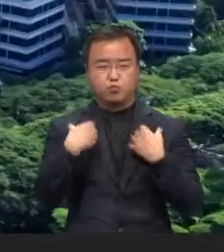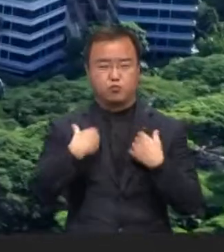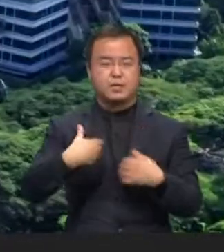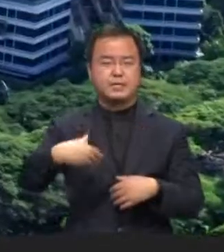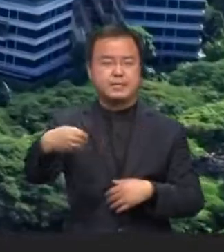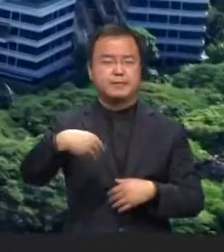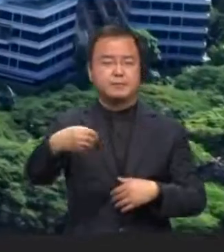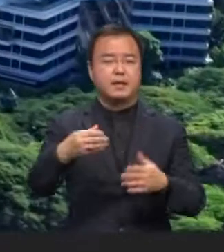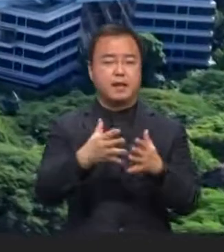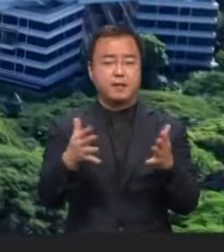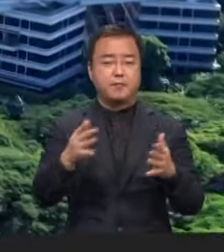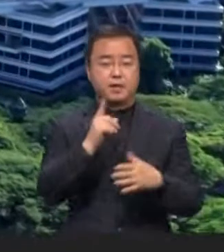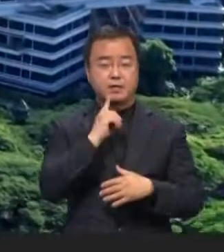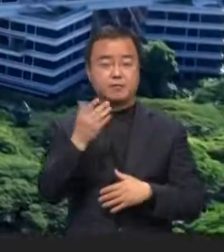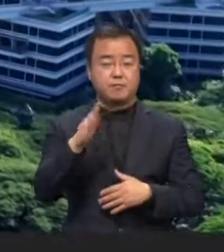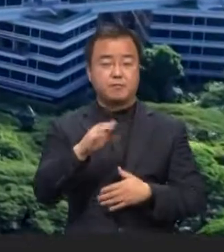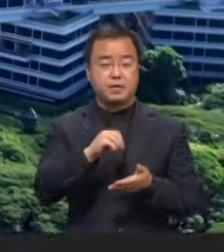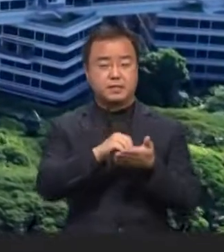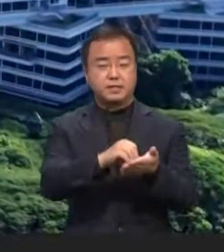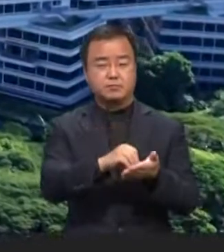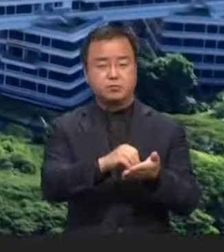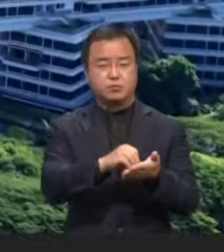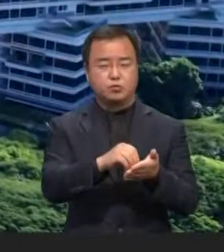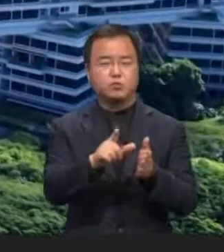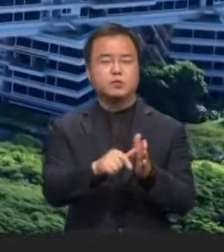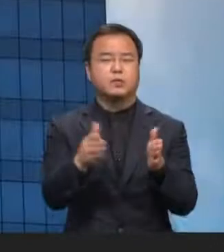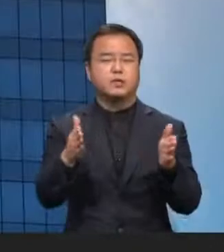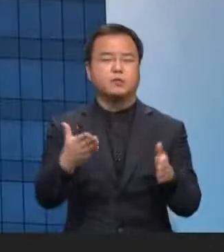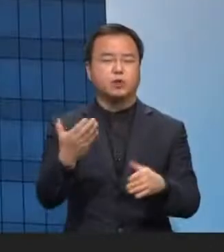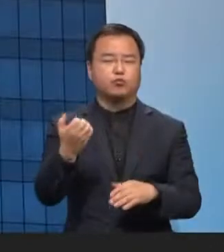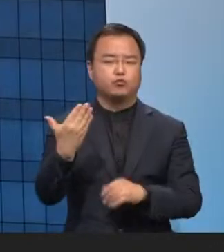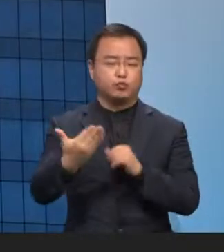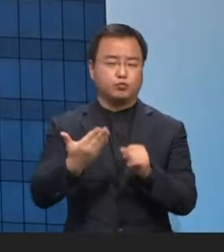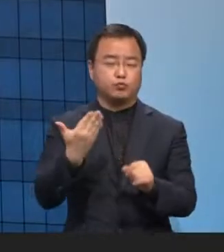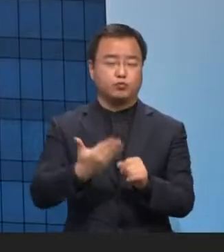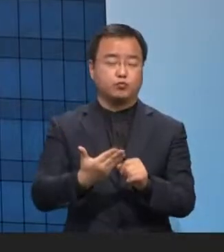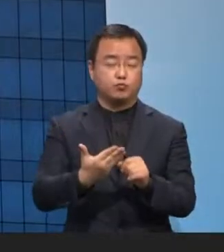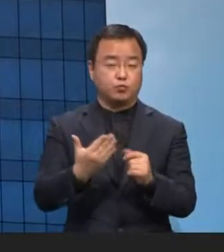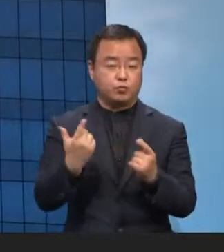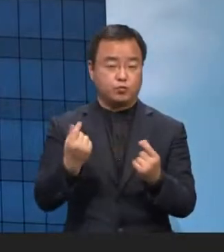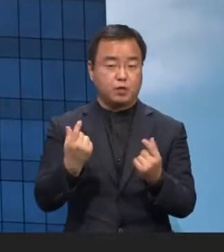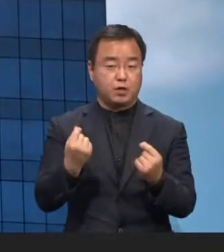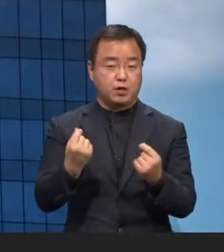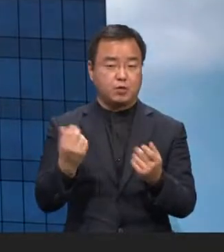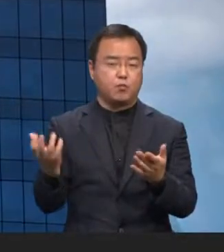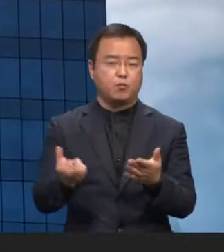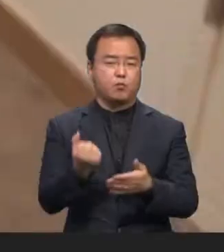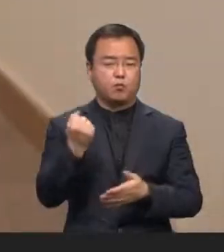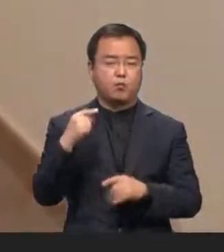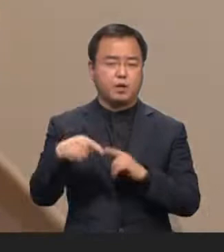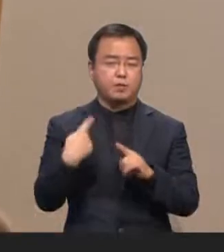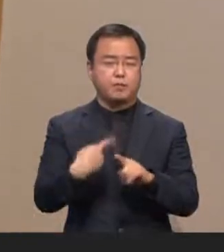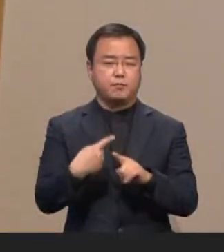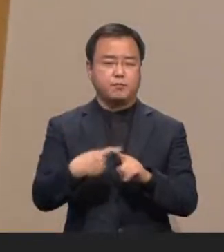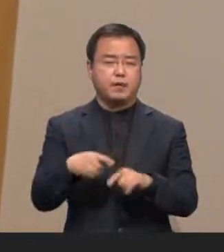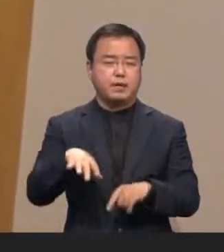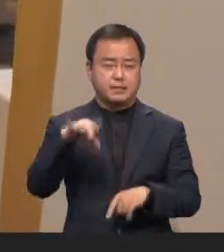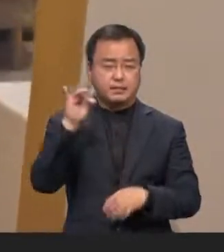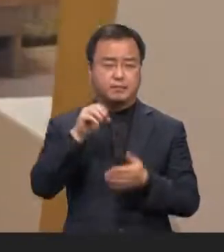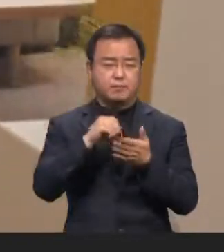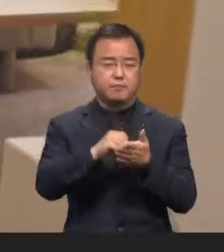있지만 입주 기간이 99년인 만큼 소유하는 것과 마찬가지입니다. 사회 초년생을